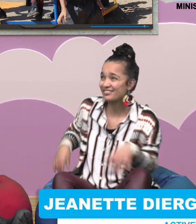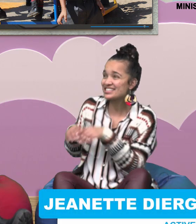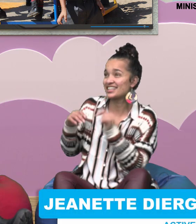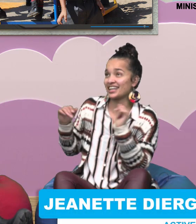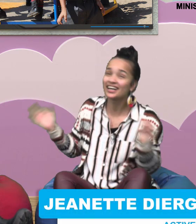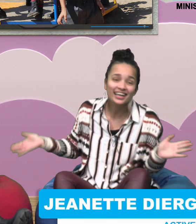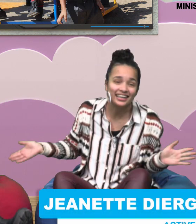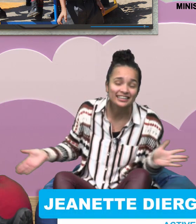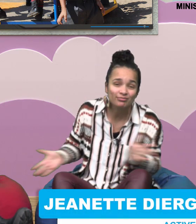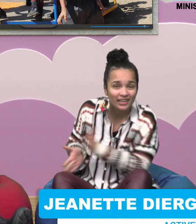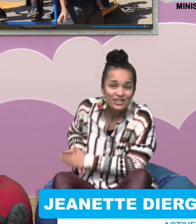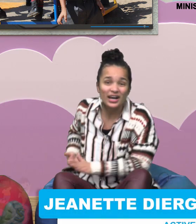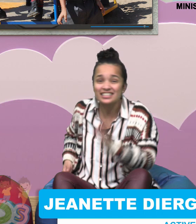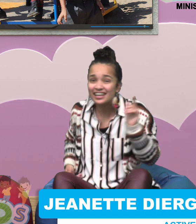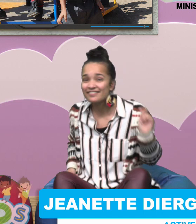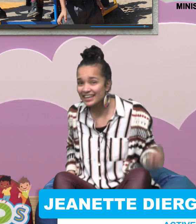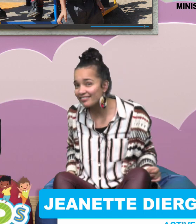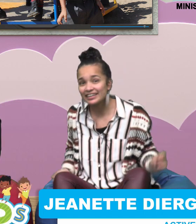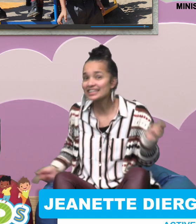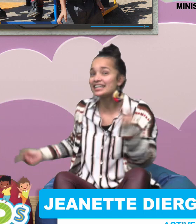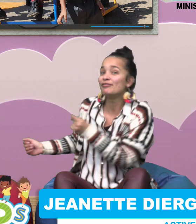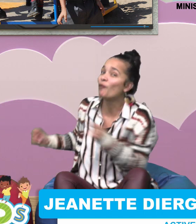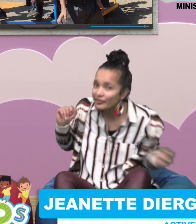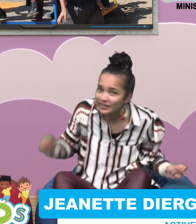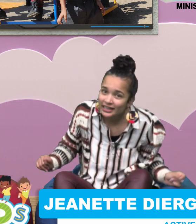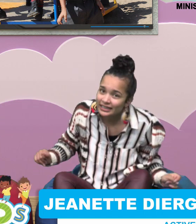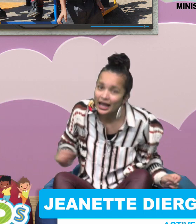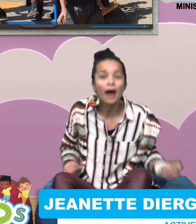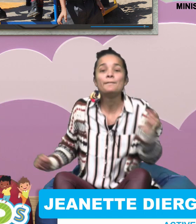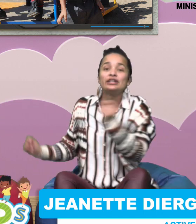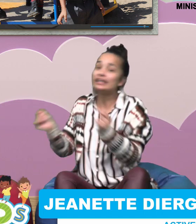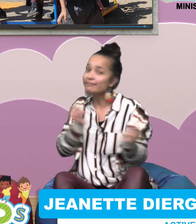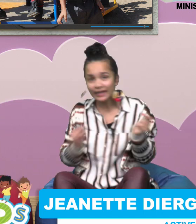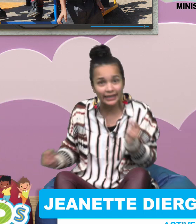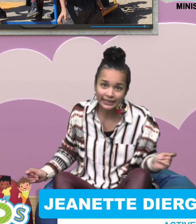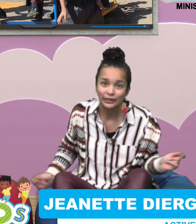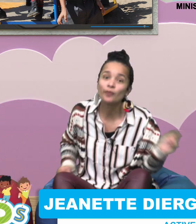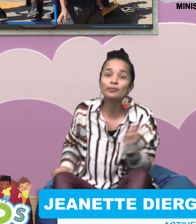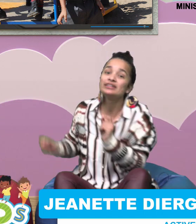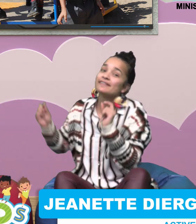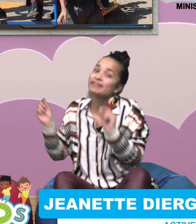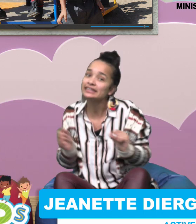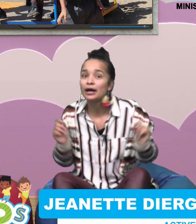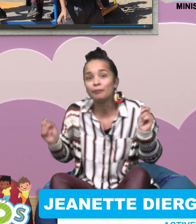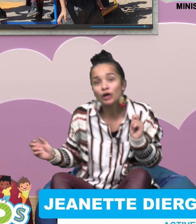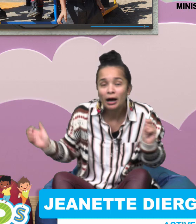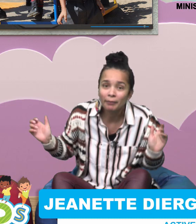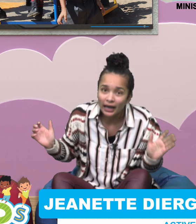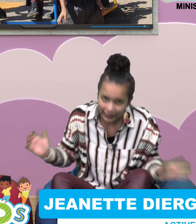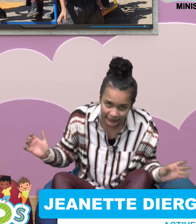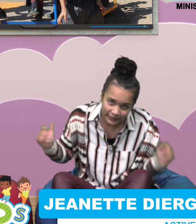myself verskriklik geniet. So as julle weer vir julleself môre wil geniet, moet nie vergeet om op ons